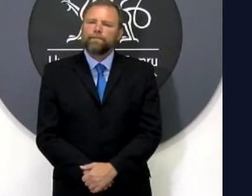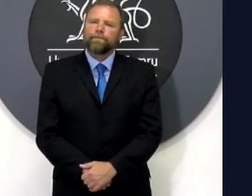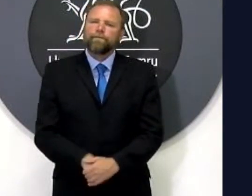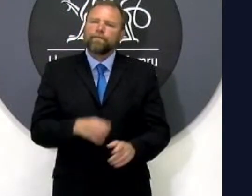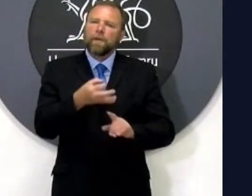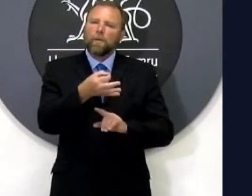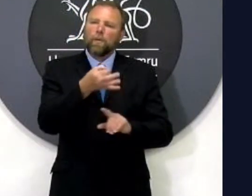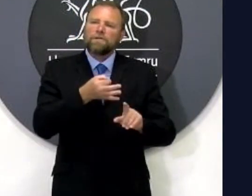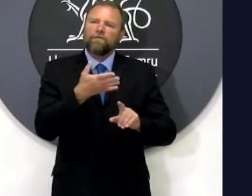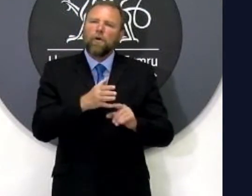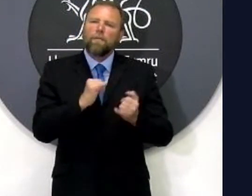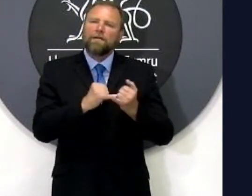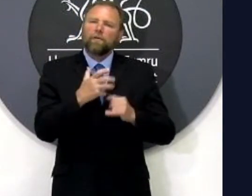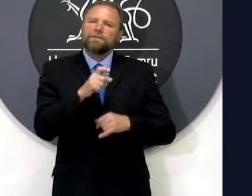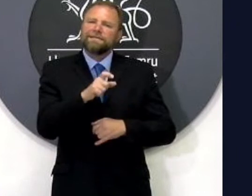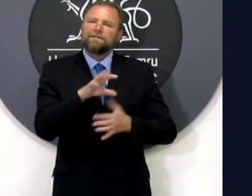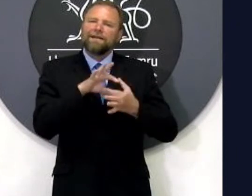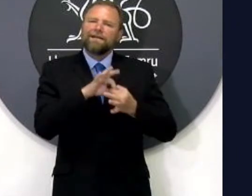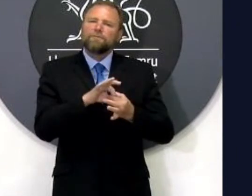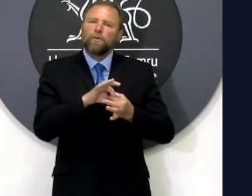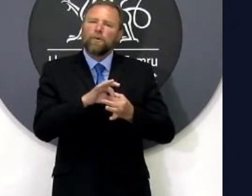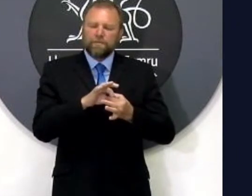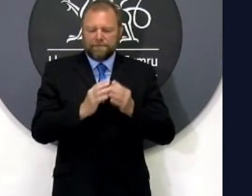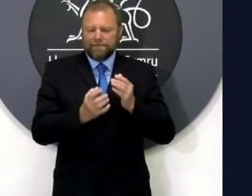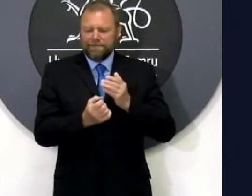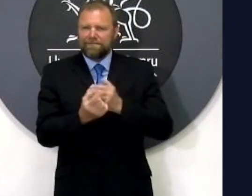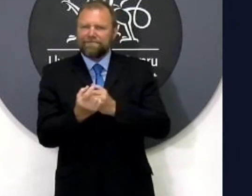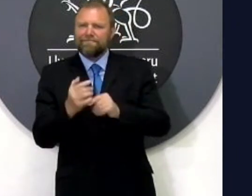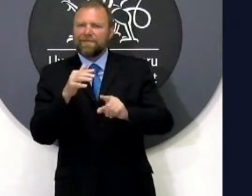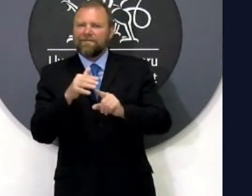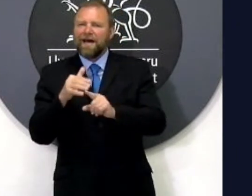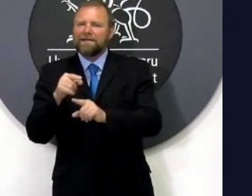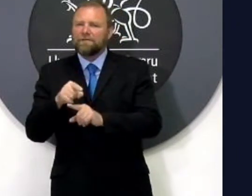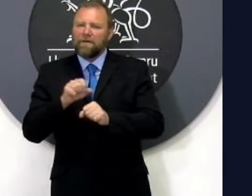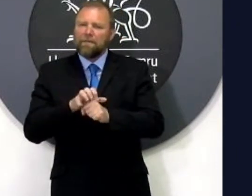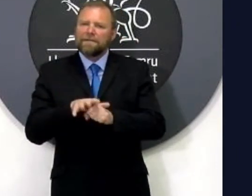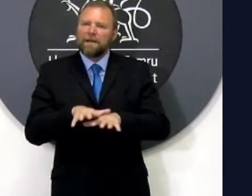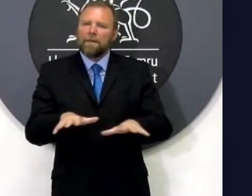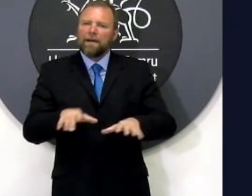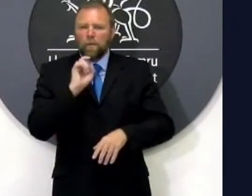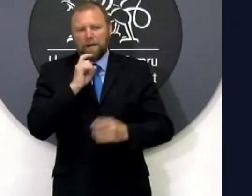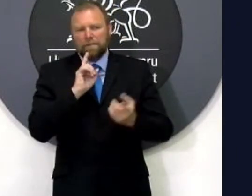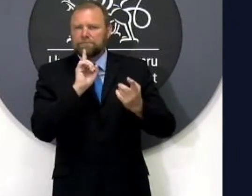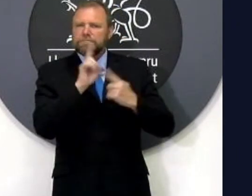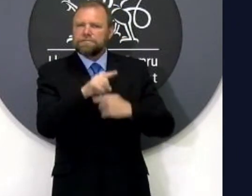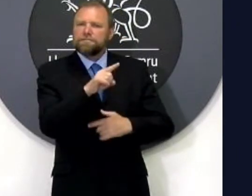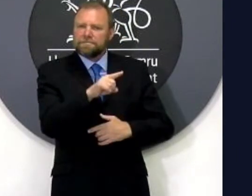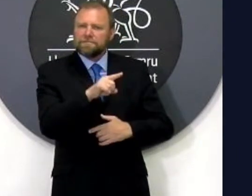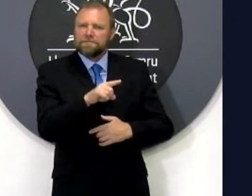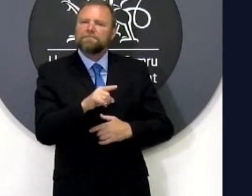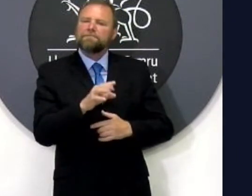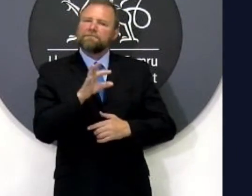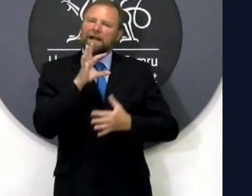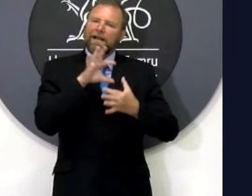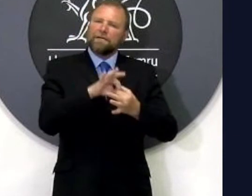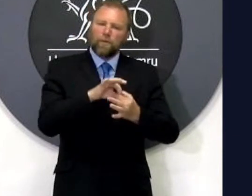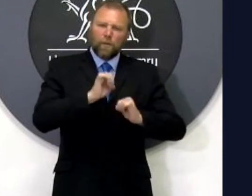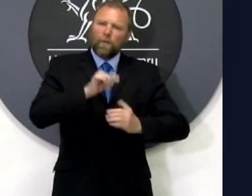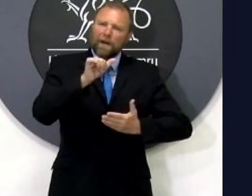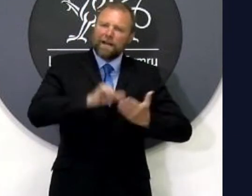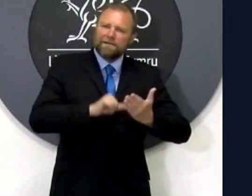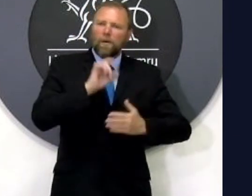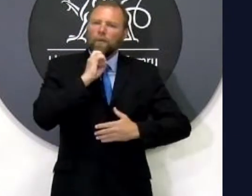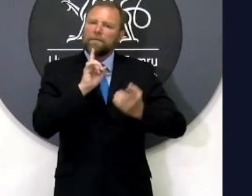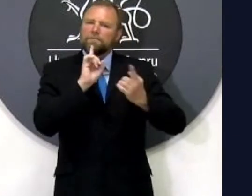defnyddio technoleg yn fwy, defnyddio ffurfiau digidol i gysylltu gyda pobl. Ond hefyd fydd rhaid i ni